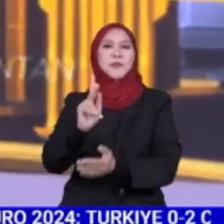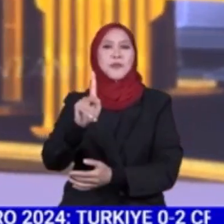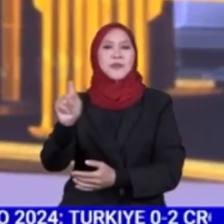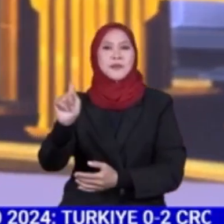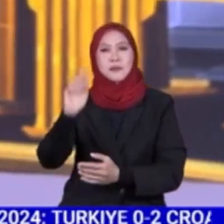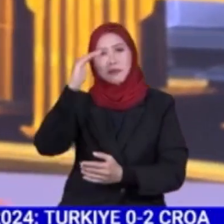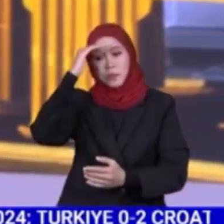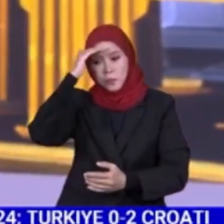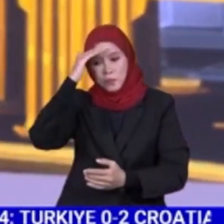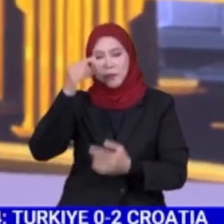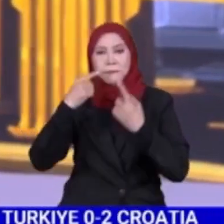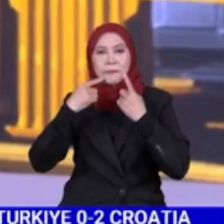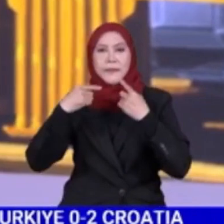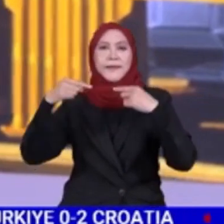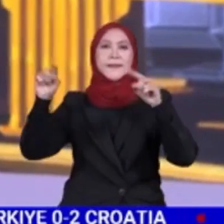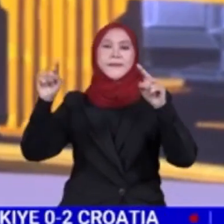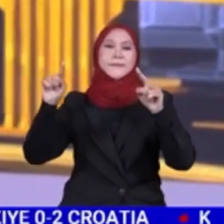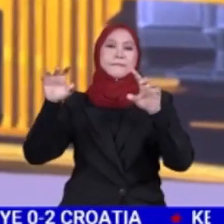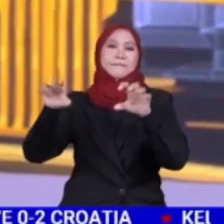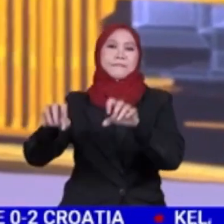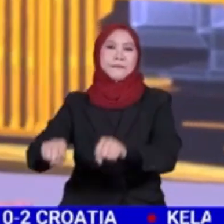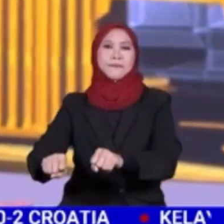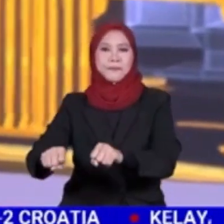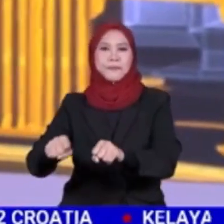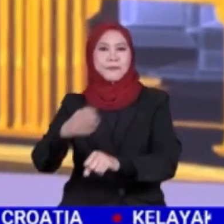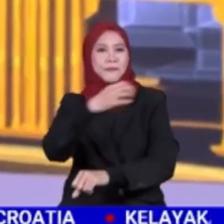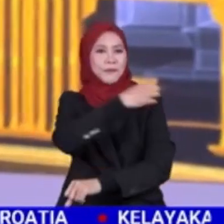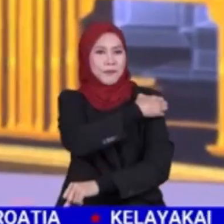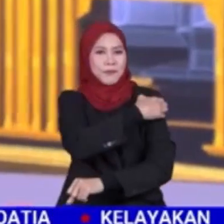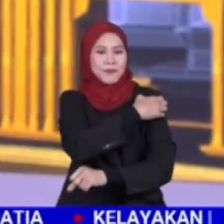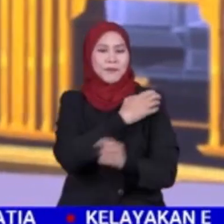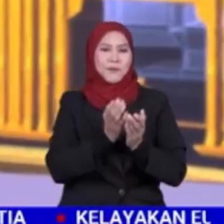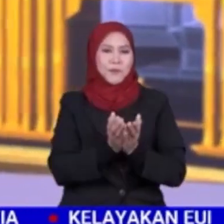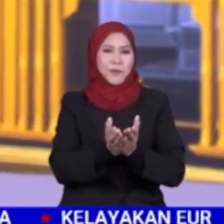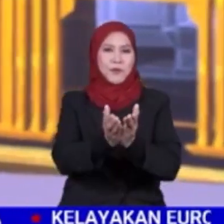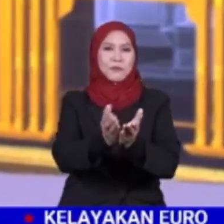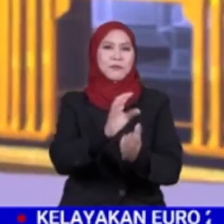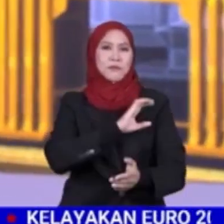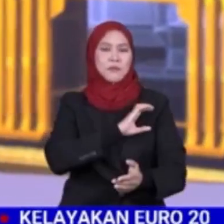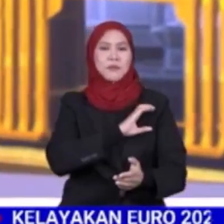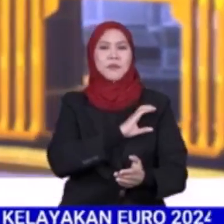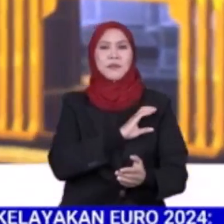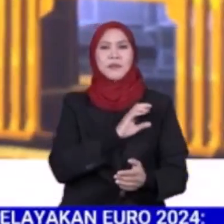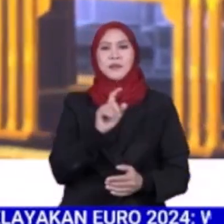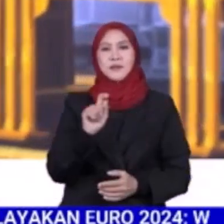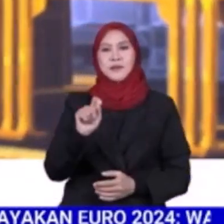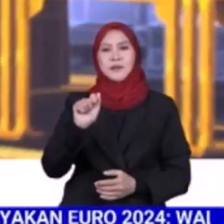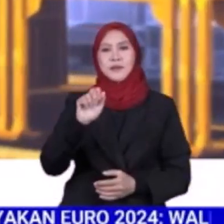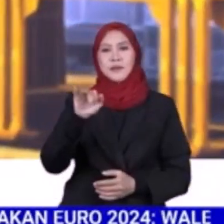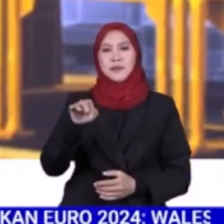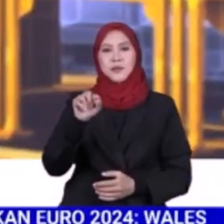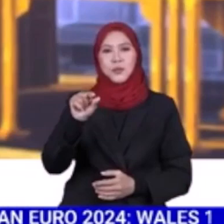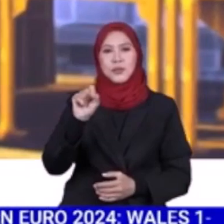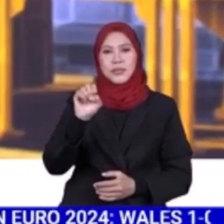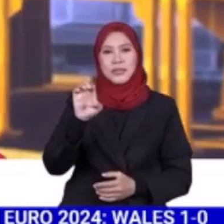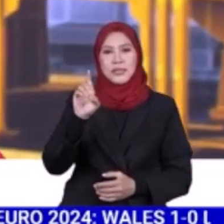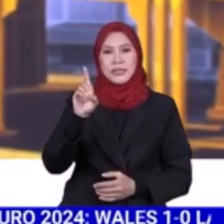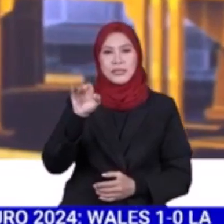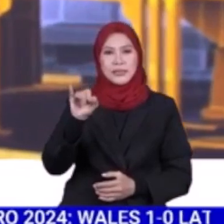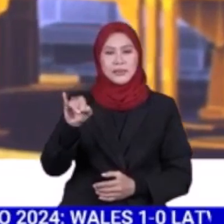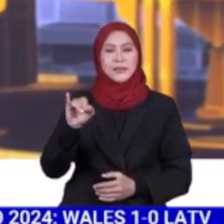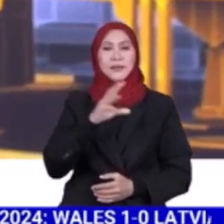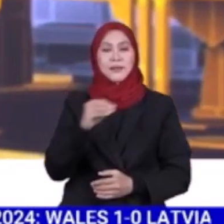tinggi Johor berjaya digagalkan agensi penguat kekuasaan maritim Malaysia zone maritim Kanjeng sendiri semua pasti termasuk